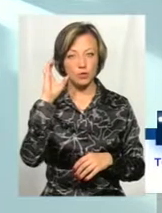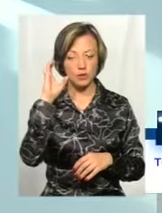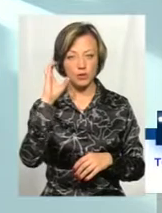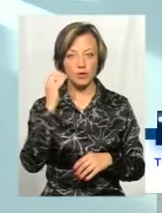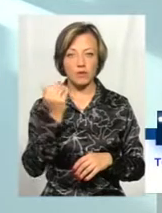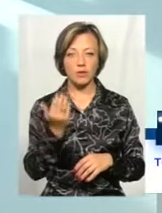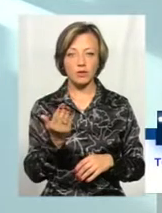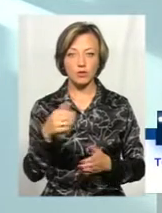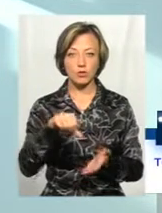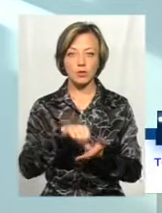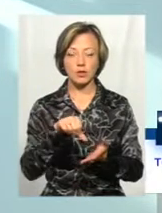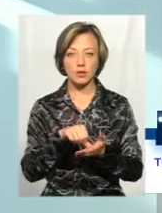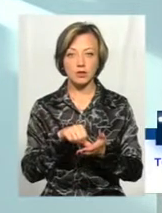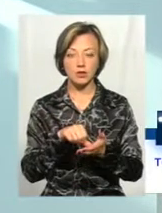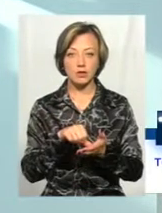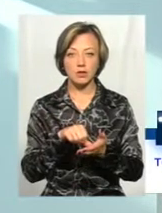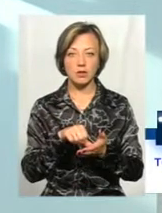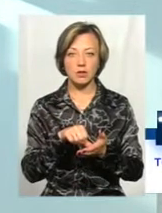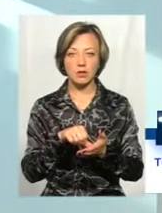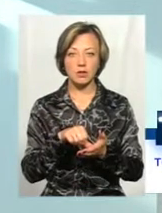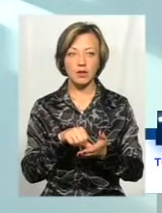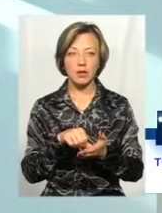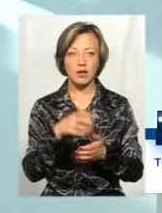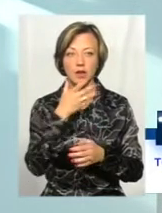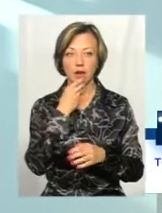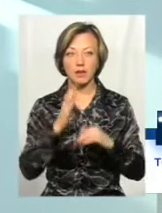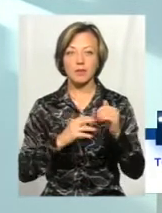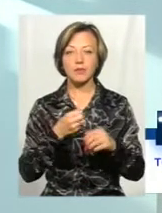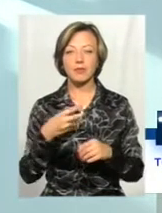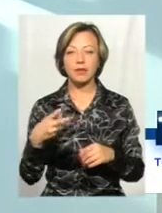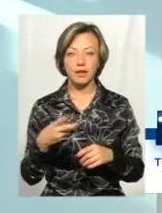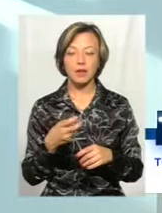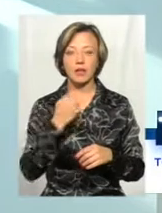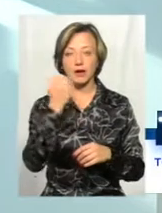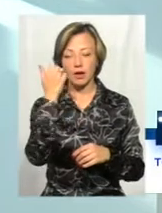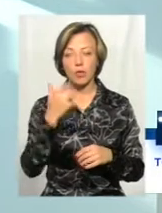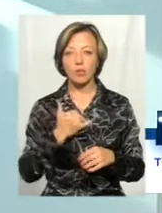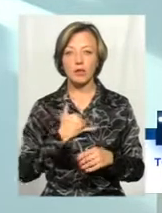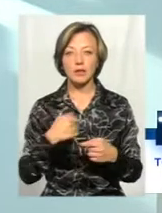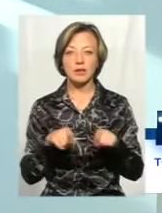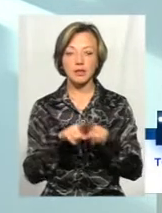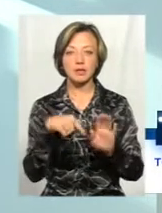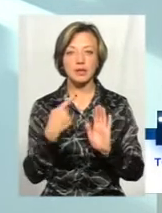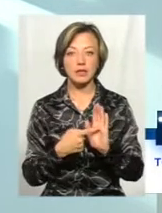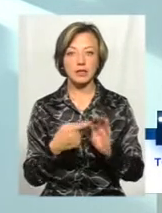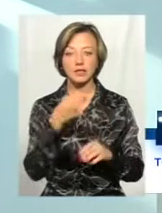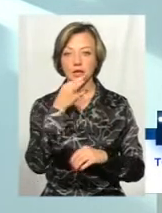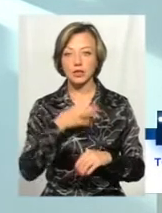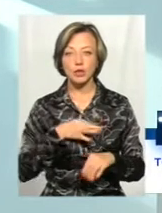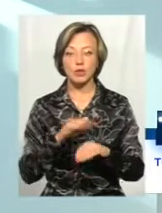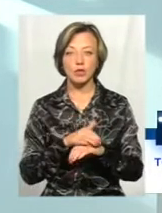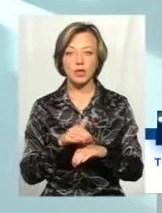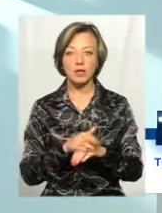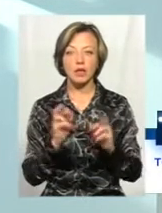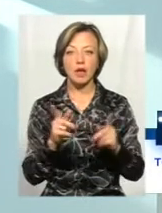з вашою участю в промсі шоу, ви дуже гарний фахівець. Дякую. У мене таке запитання, скажіть, будь ласка,